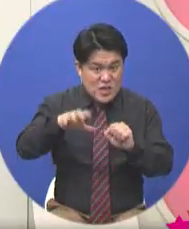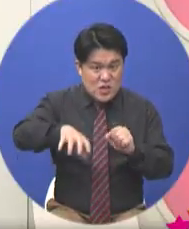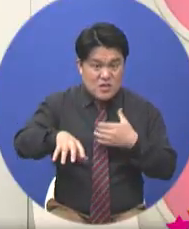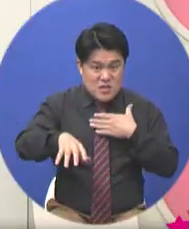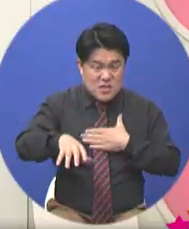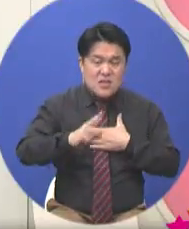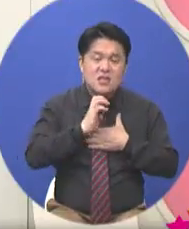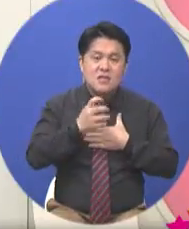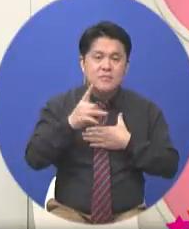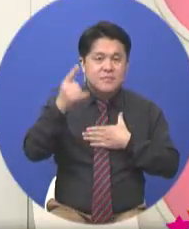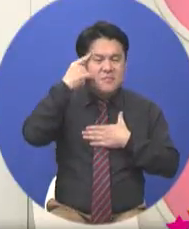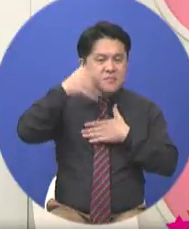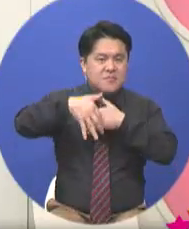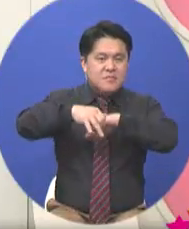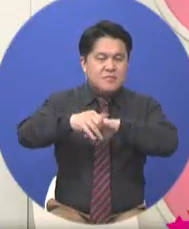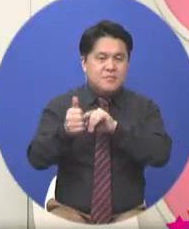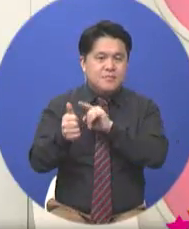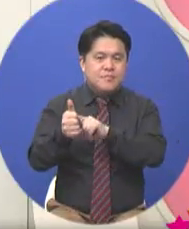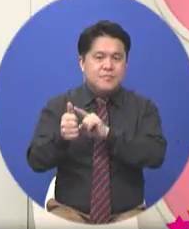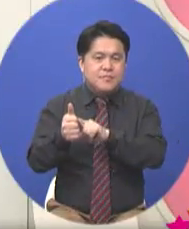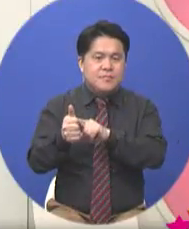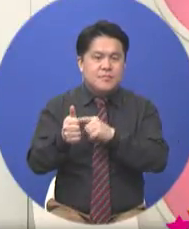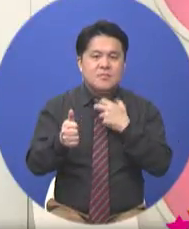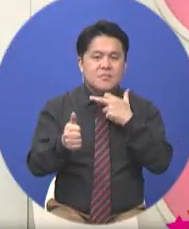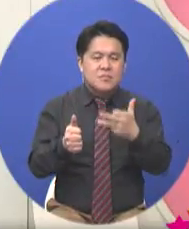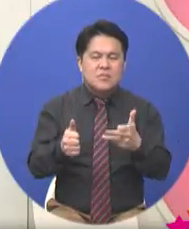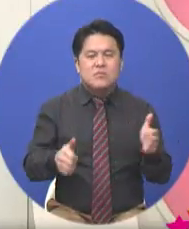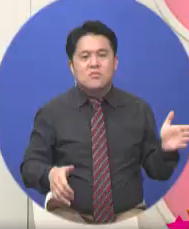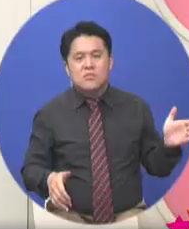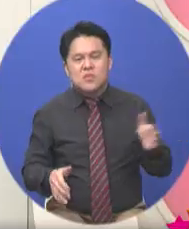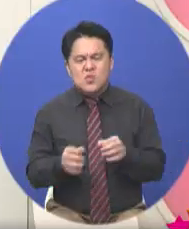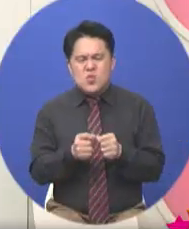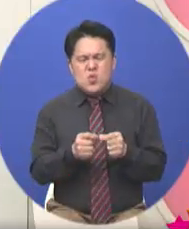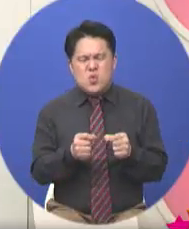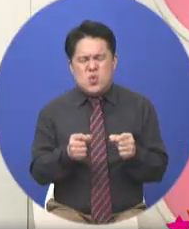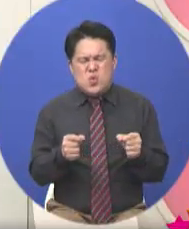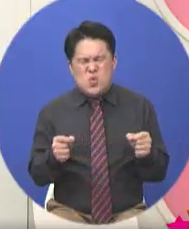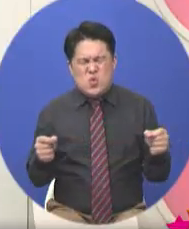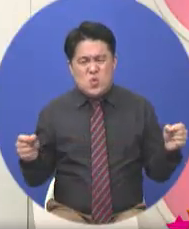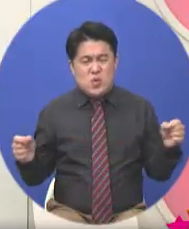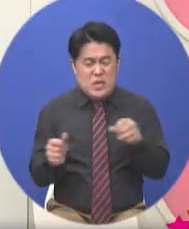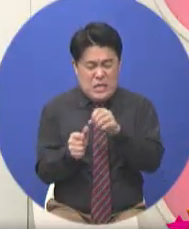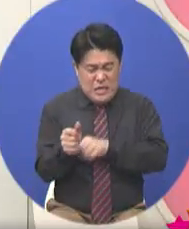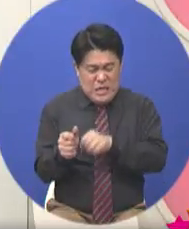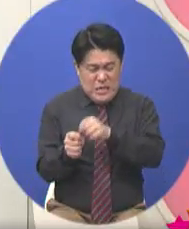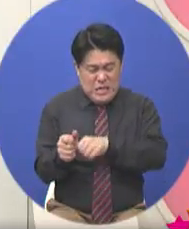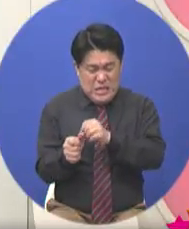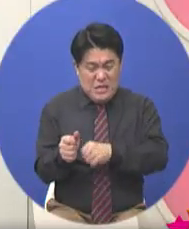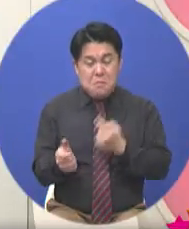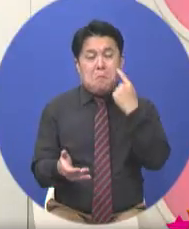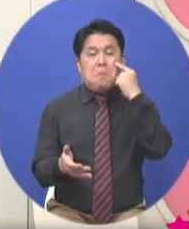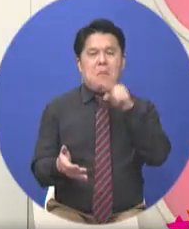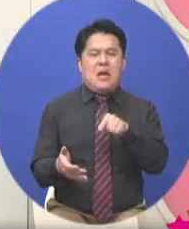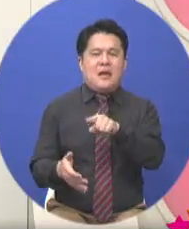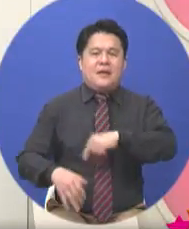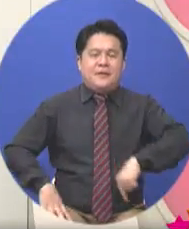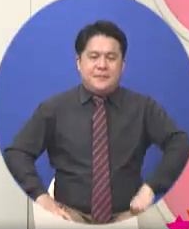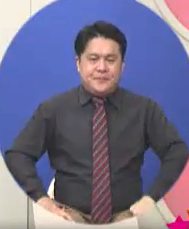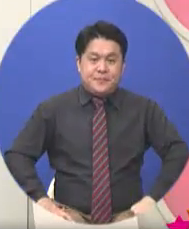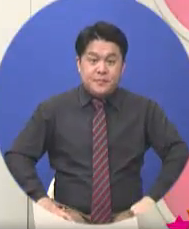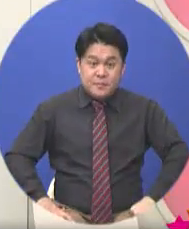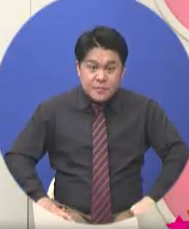지적 장애인이 네. 18살 때부터 오랜 기간 동안 착취를 당해오고 있었다고 합니다.